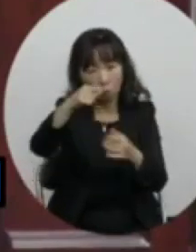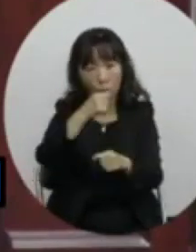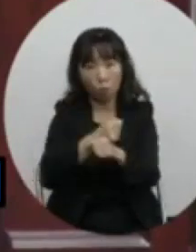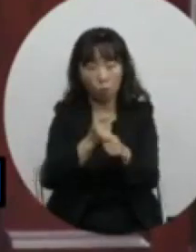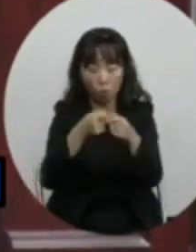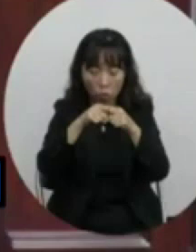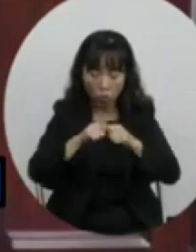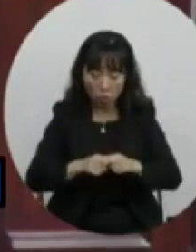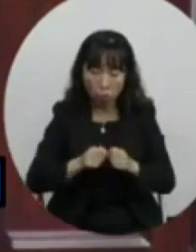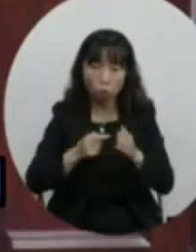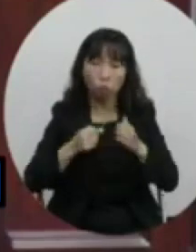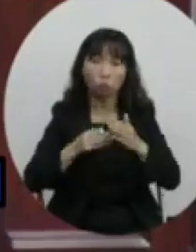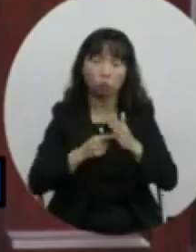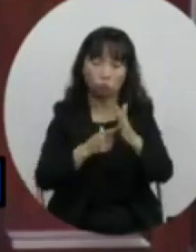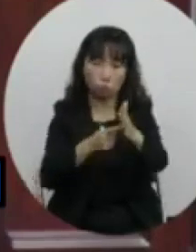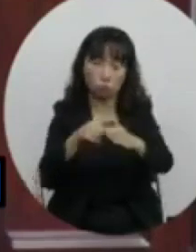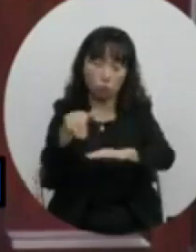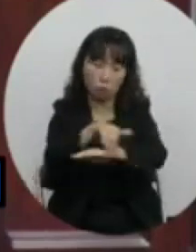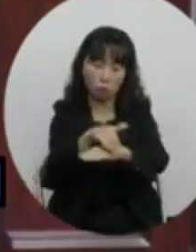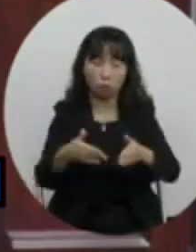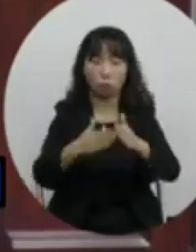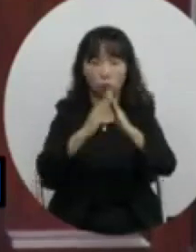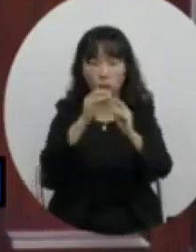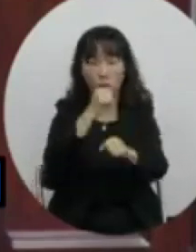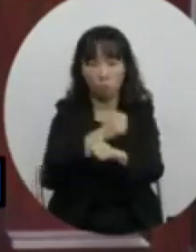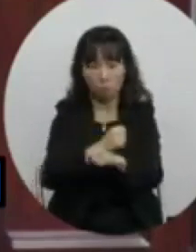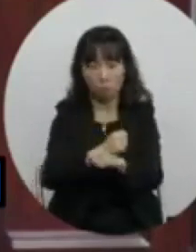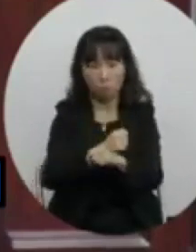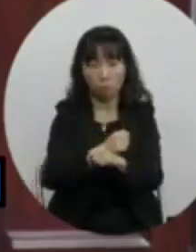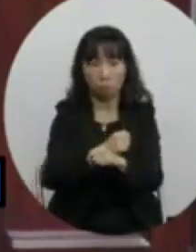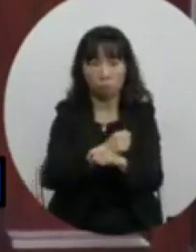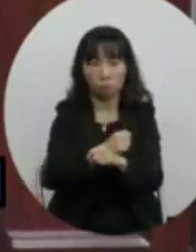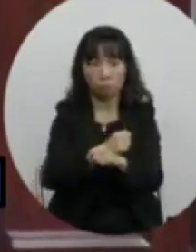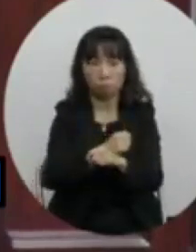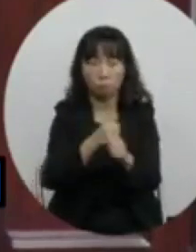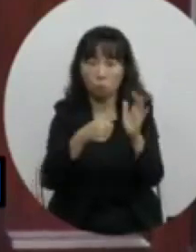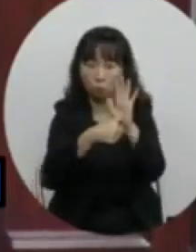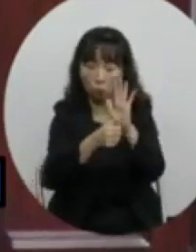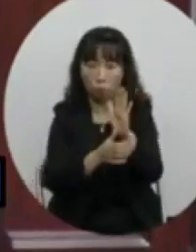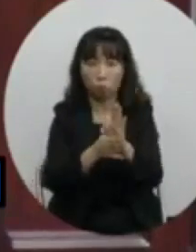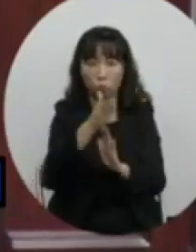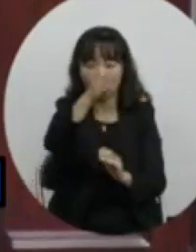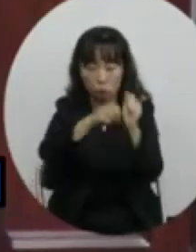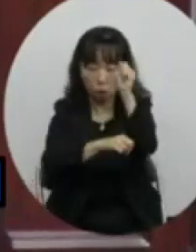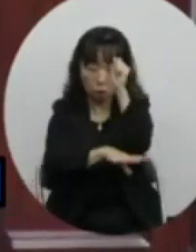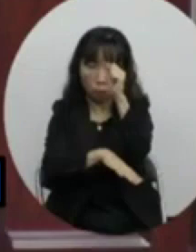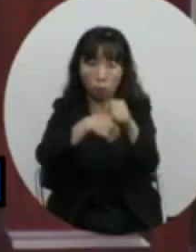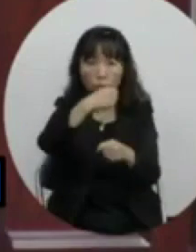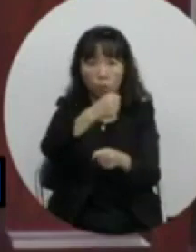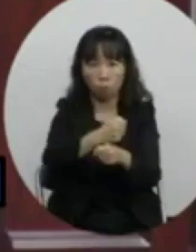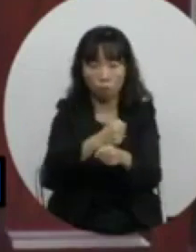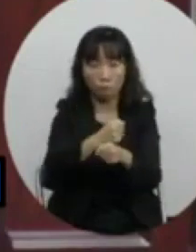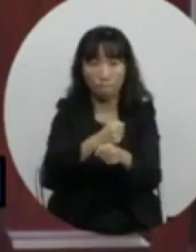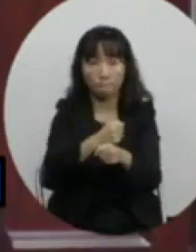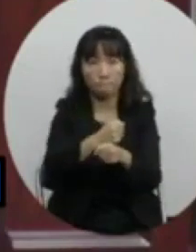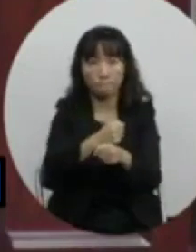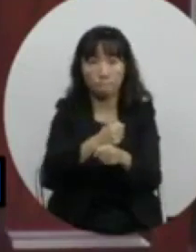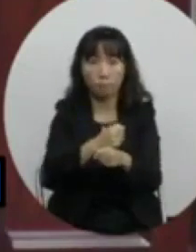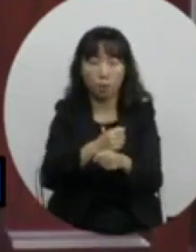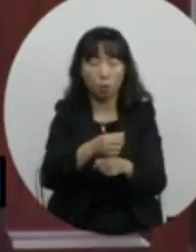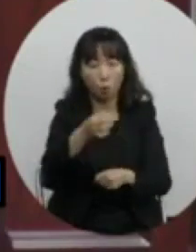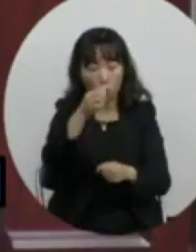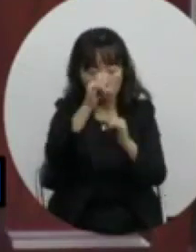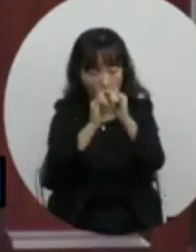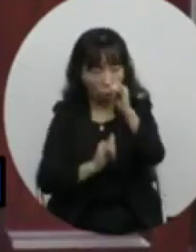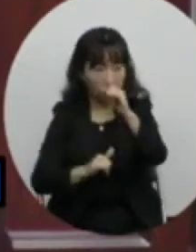세부 추진 계획을 수립하는 것입니다. 수도권 명품 도시로서의 기반을 확보하고 글로벌 역사문화 레저